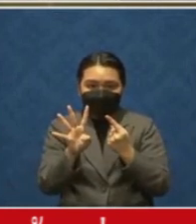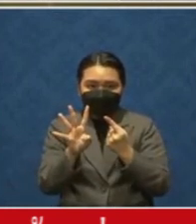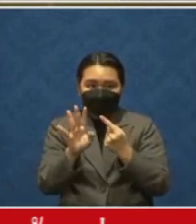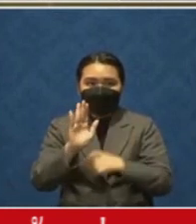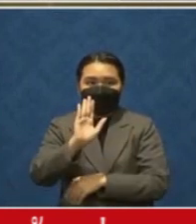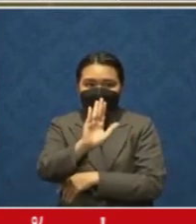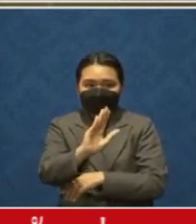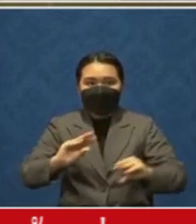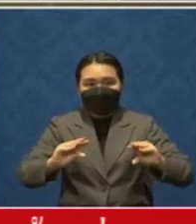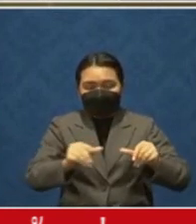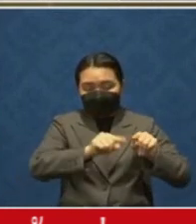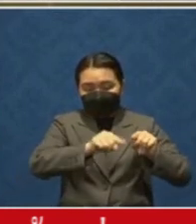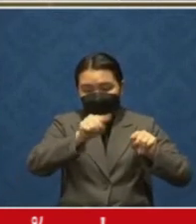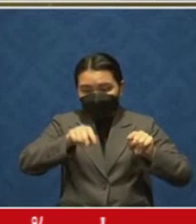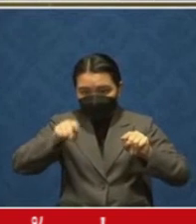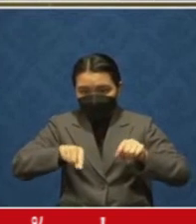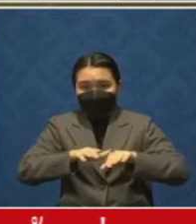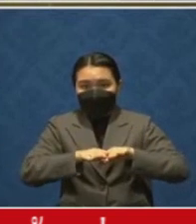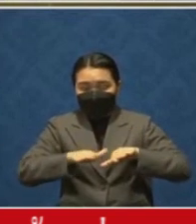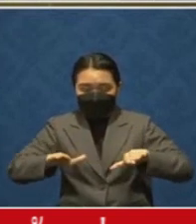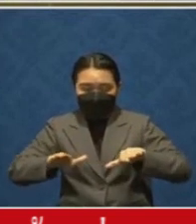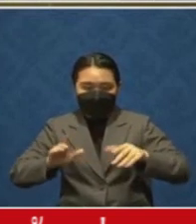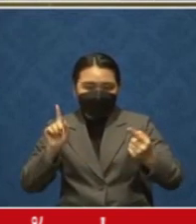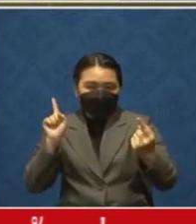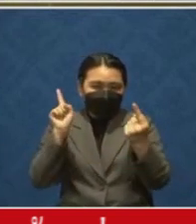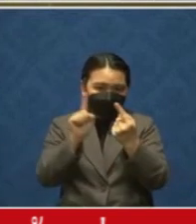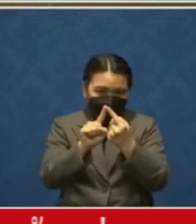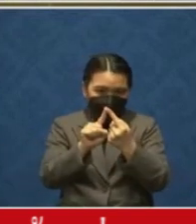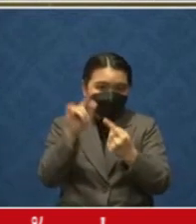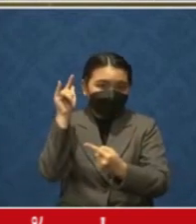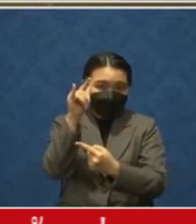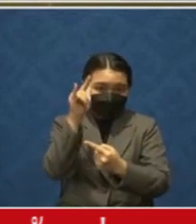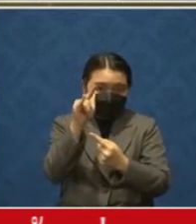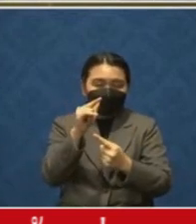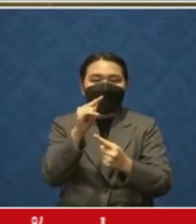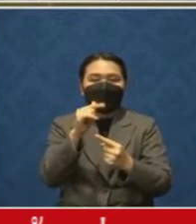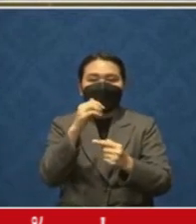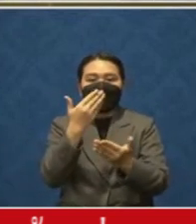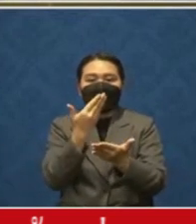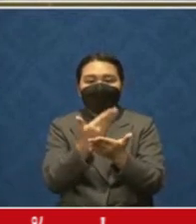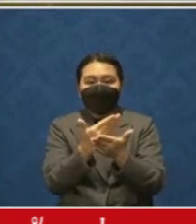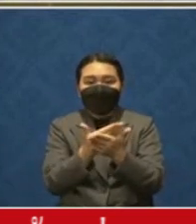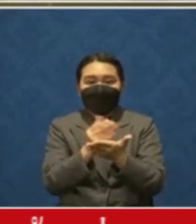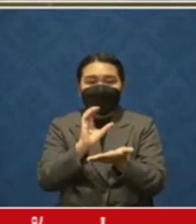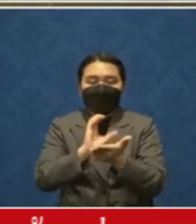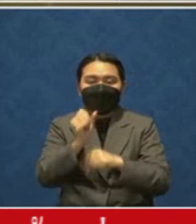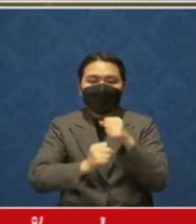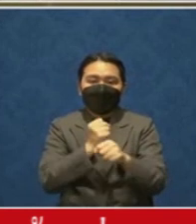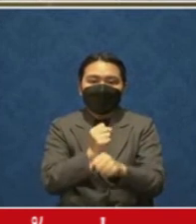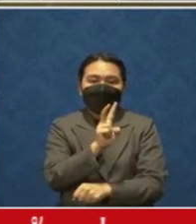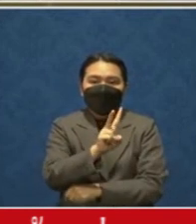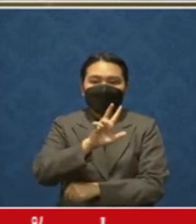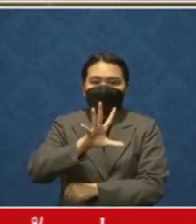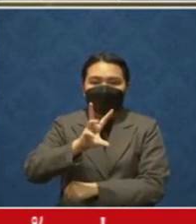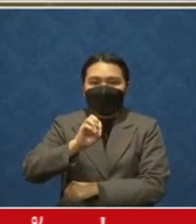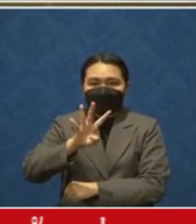ทยุพื้นดินสู่อากาศ910ล้านบาทงบประมาณตั้งแต่ปี2564ท่านประธานดูสิครับ